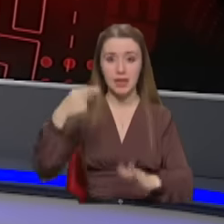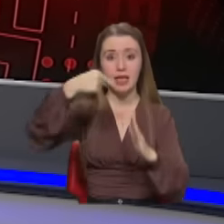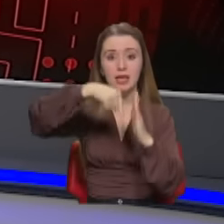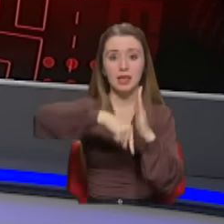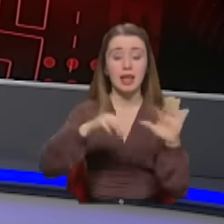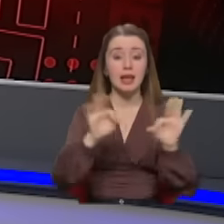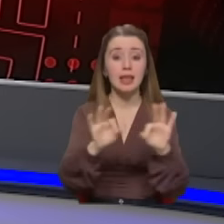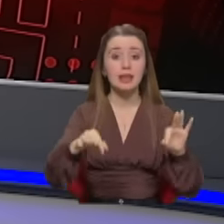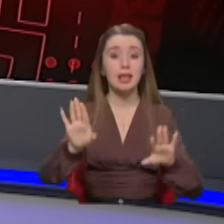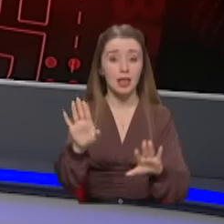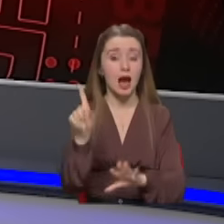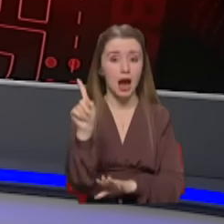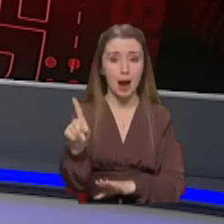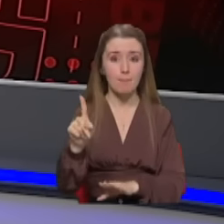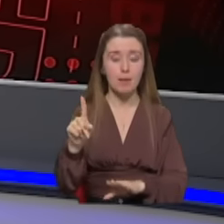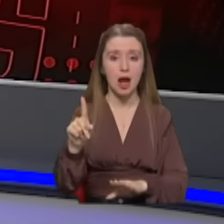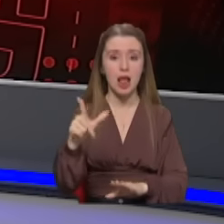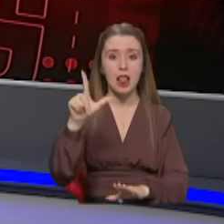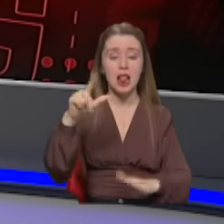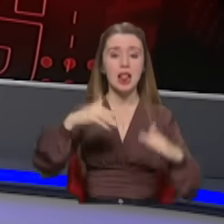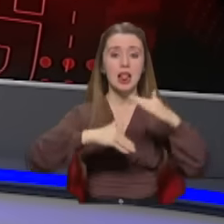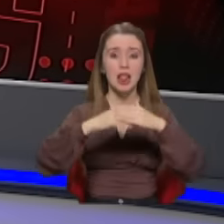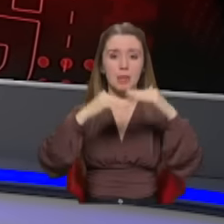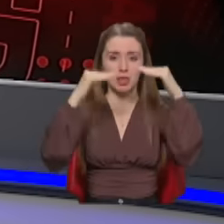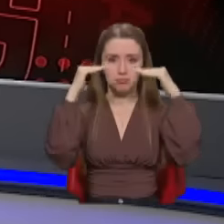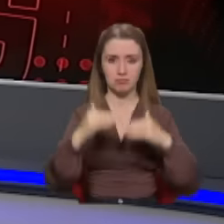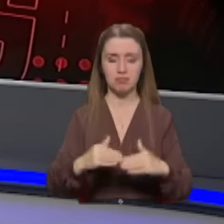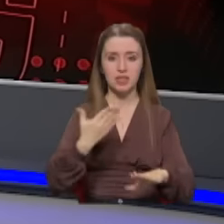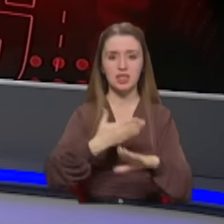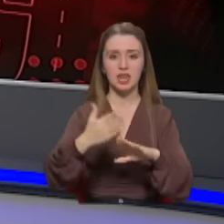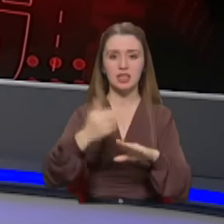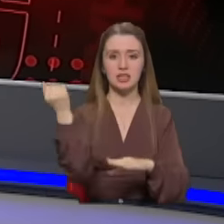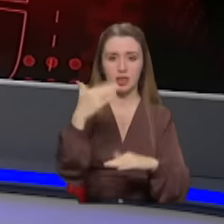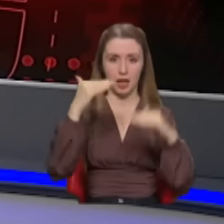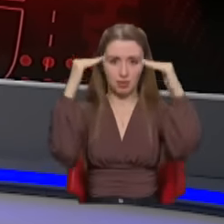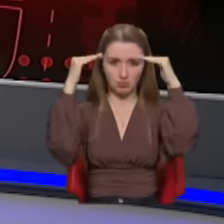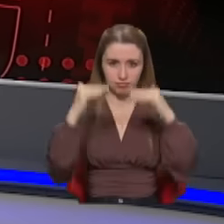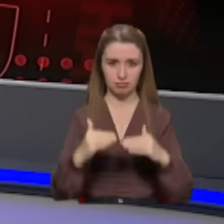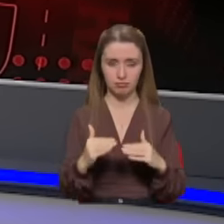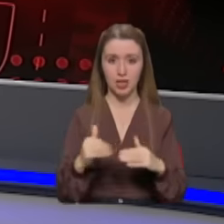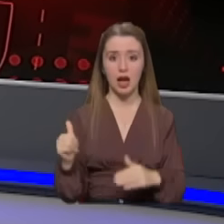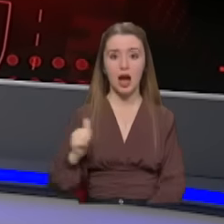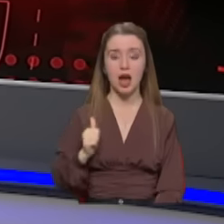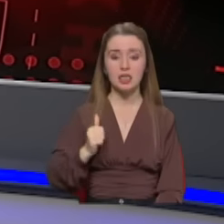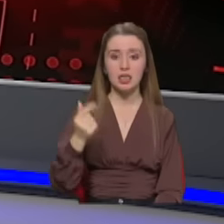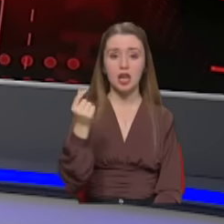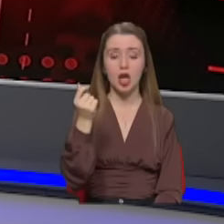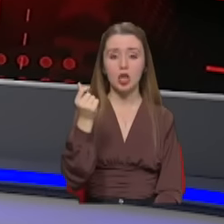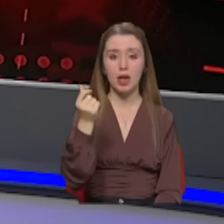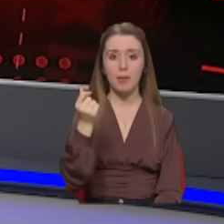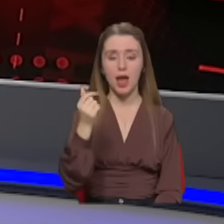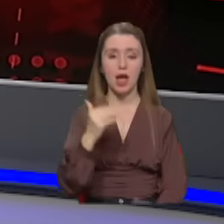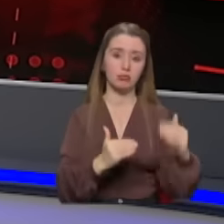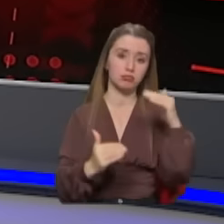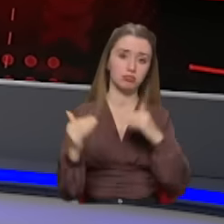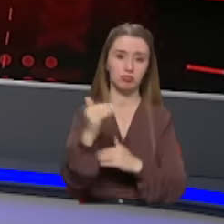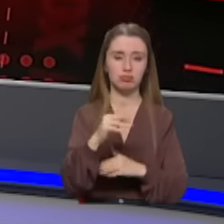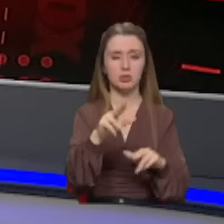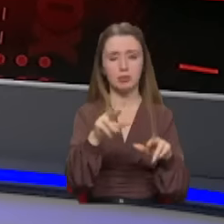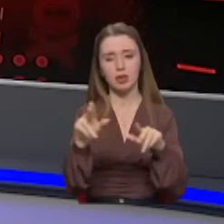henüz netleşmedi ama limitlerin düşürülmesi, taksit sayılarının azaltılması, asgari ödeme oranlarının yükseltilmesi